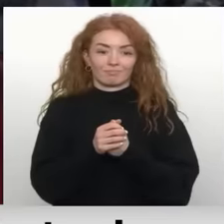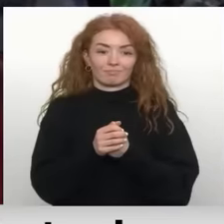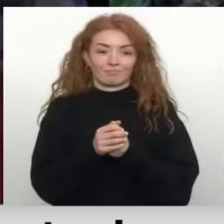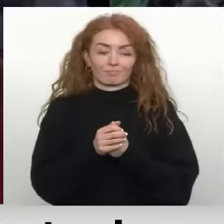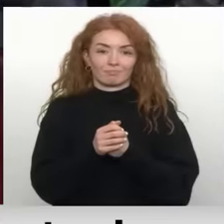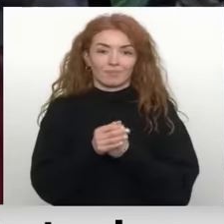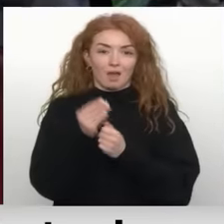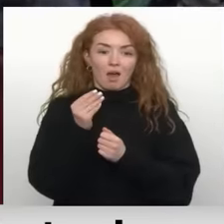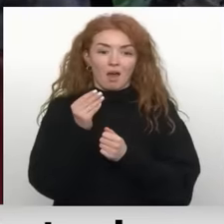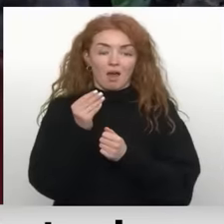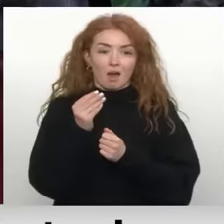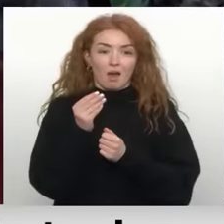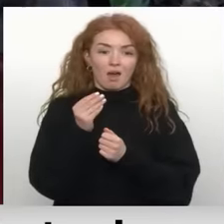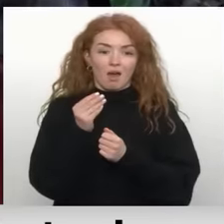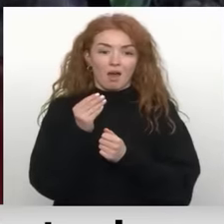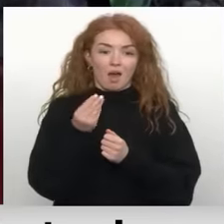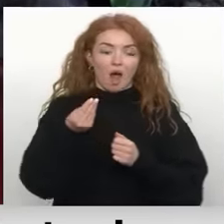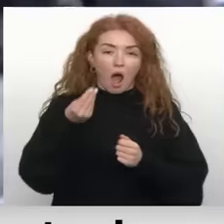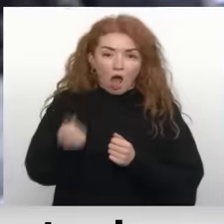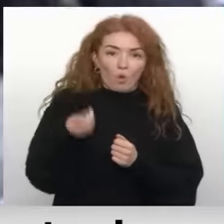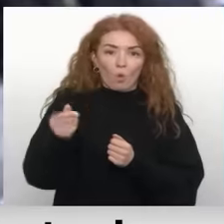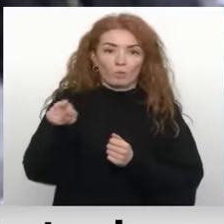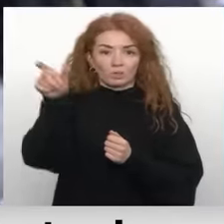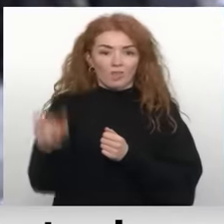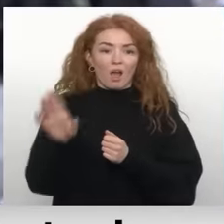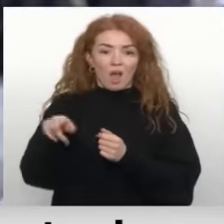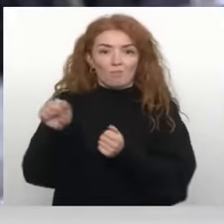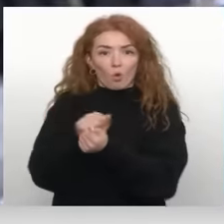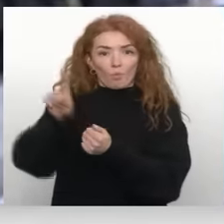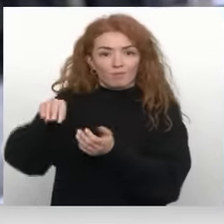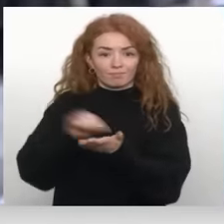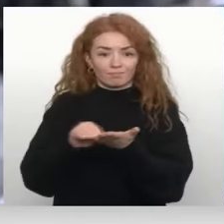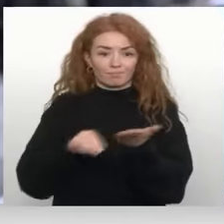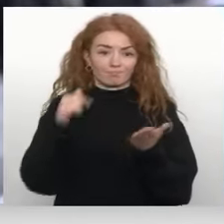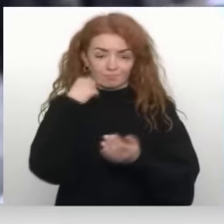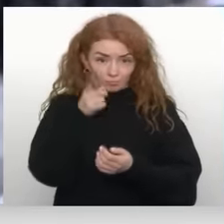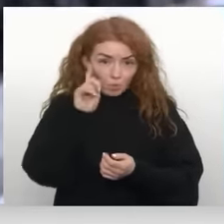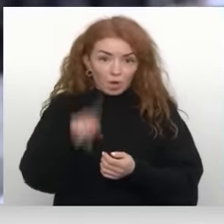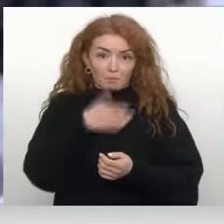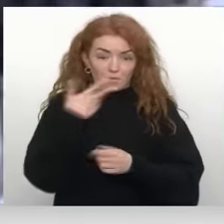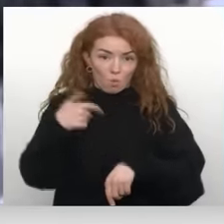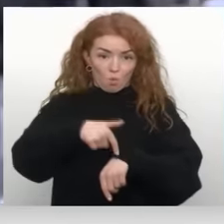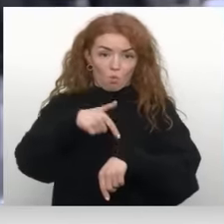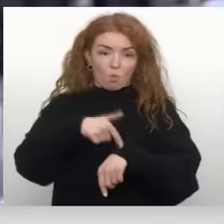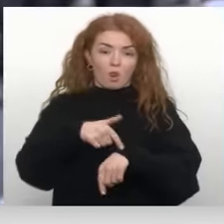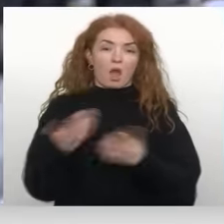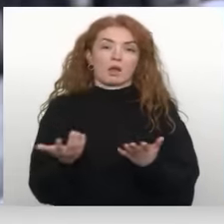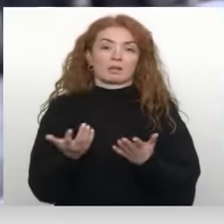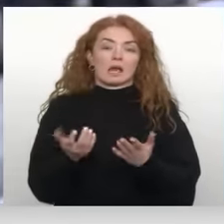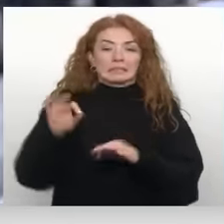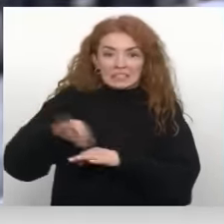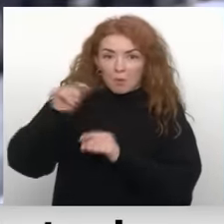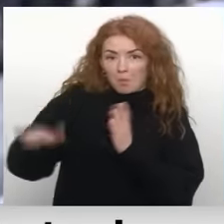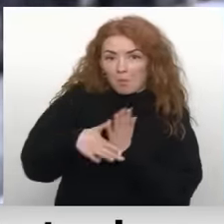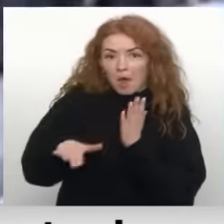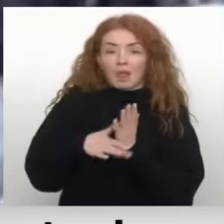Olgot, kas ar papierim namās un tam ledzēgi. Nu, jūs strodot, da, kanēši, nekā nav laika. Jūs citas īva pīpalietis,